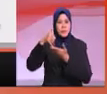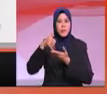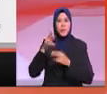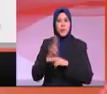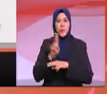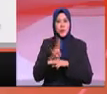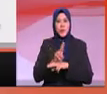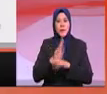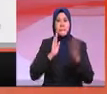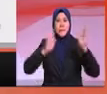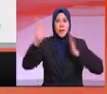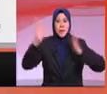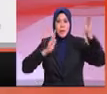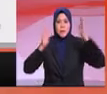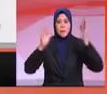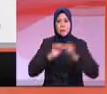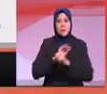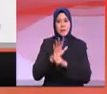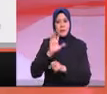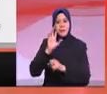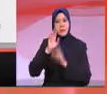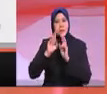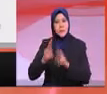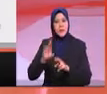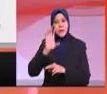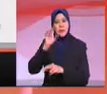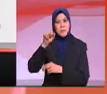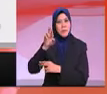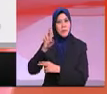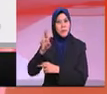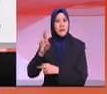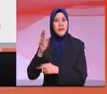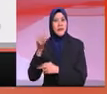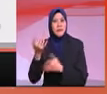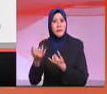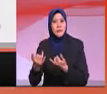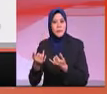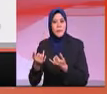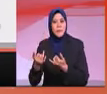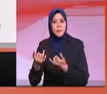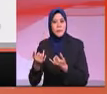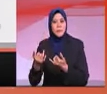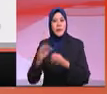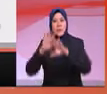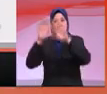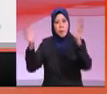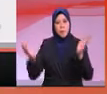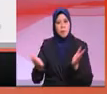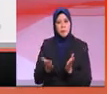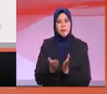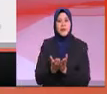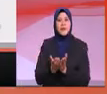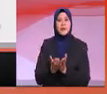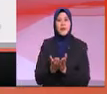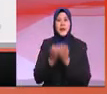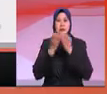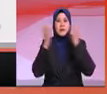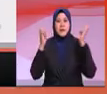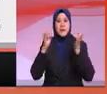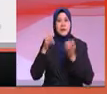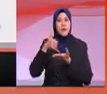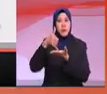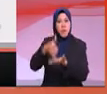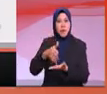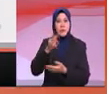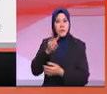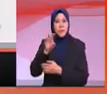menggunakan Malaysia Pandemic Response System awarded as a runner up in WITSA Global ICT Excellence Award 2020 under